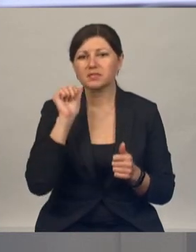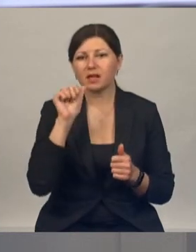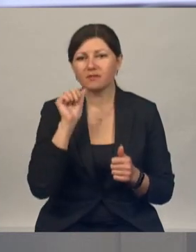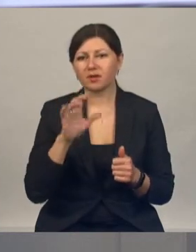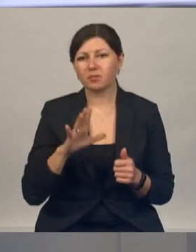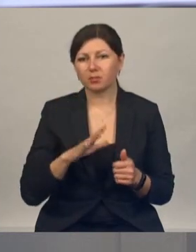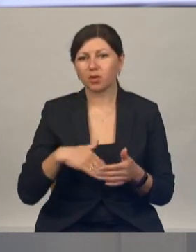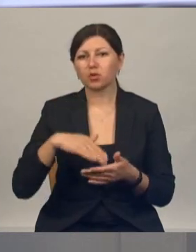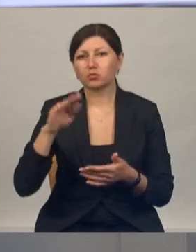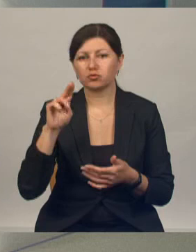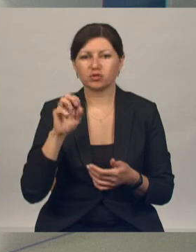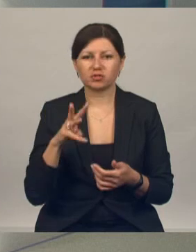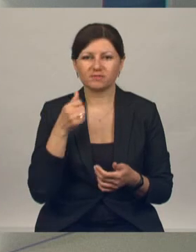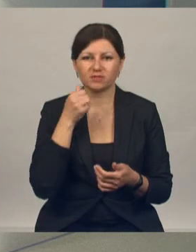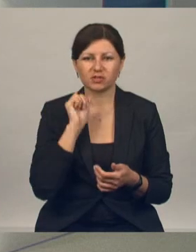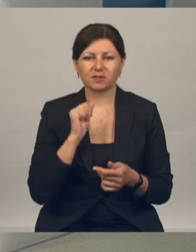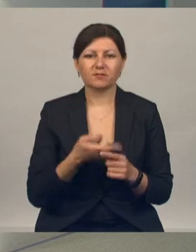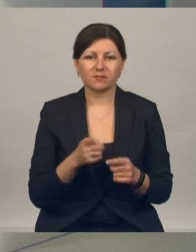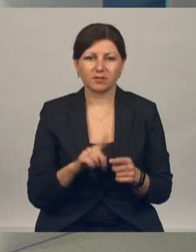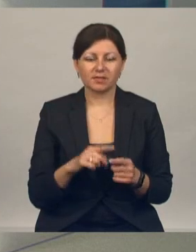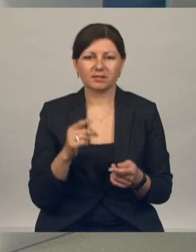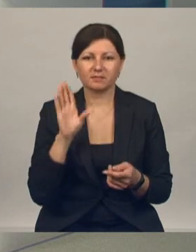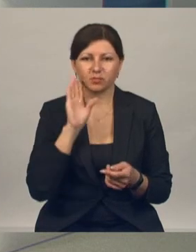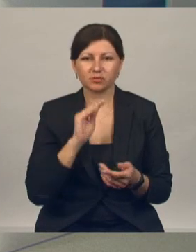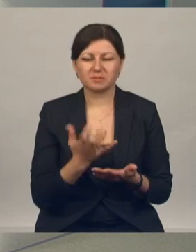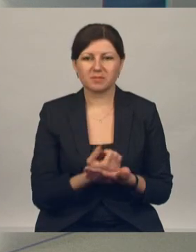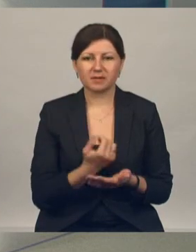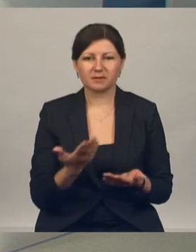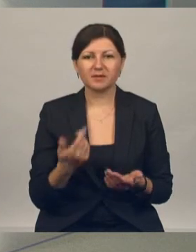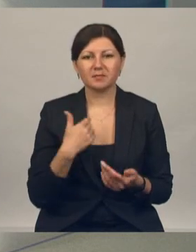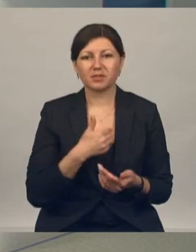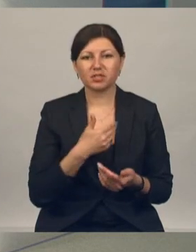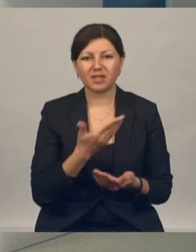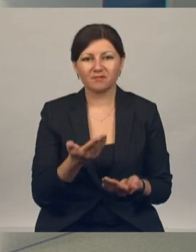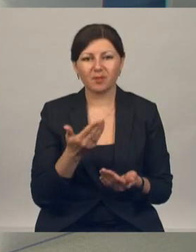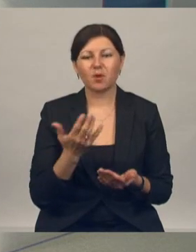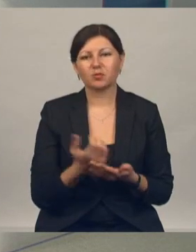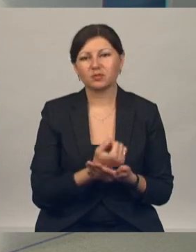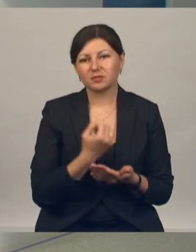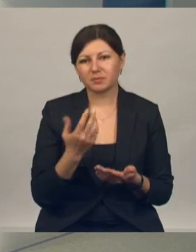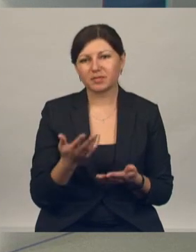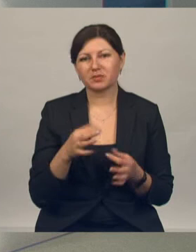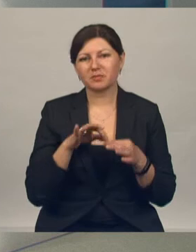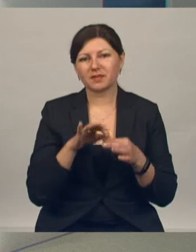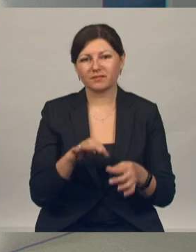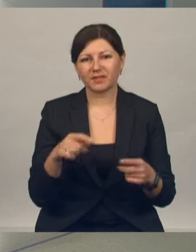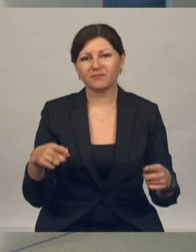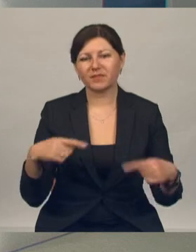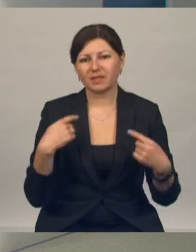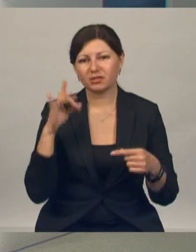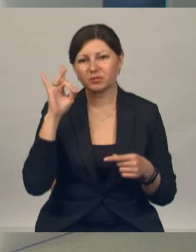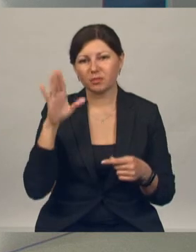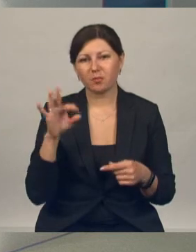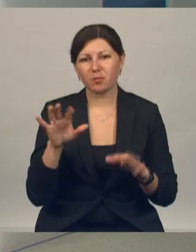чем ты вчерашний. В этом залог успеха. Спасибо огромное. Ну а мы, в свою очередь, желаем вам успешного, фееричного проведения финала чемпионата